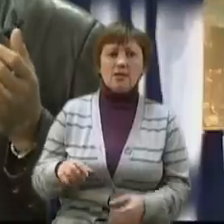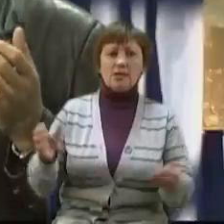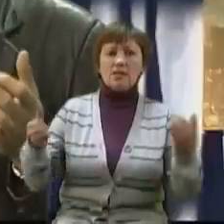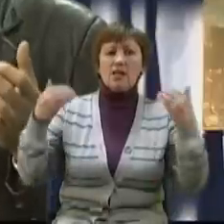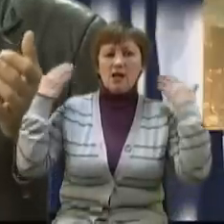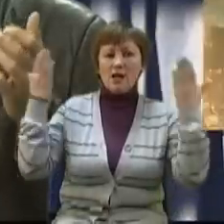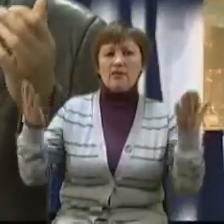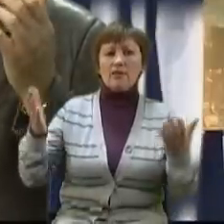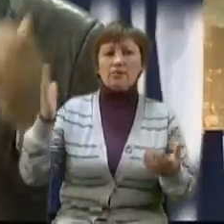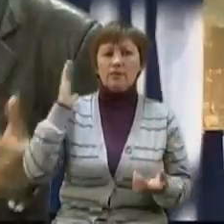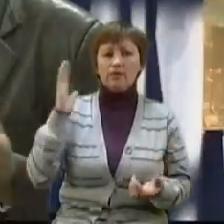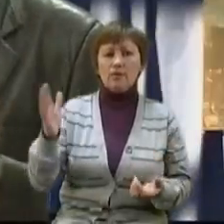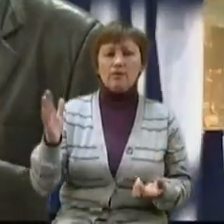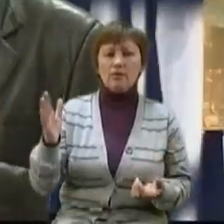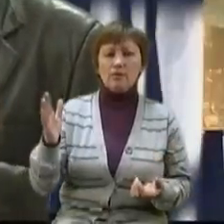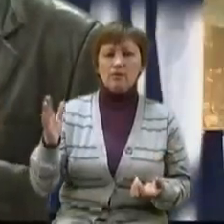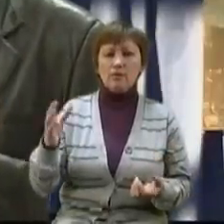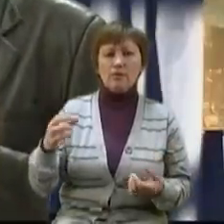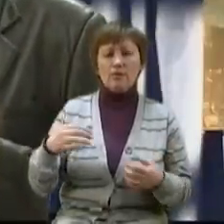гранями славы